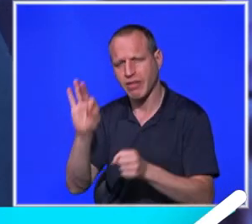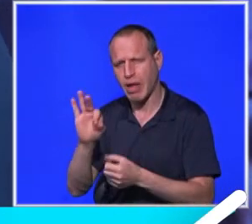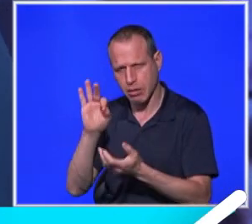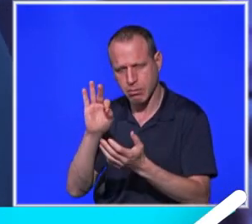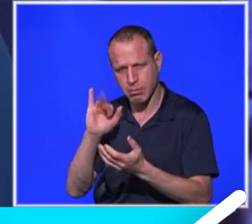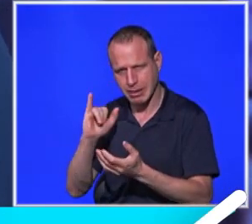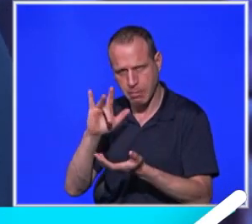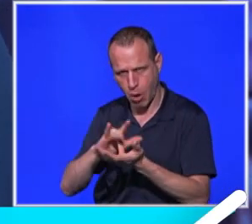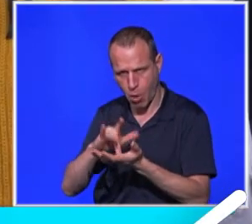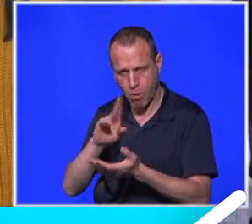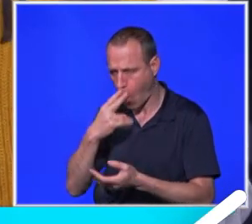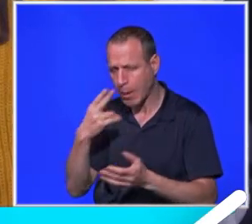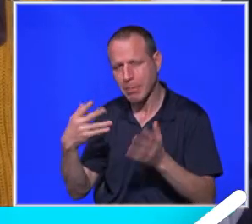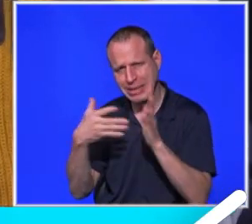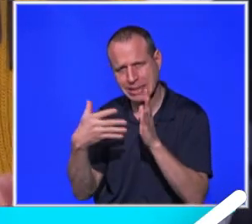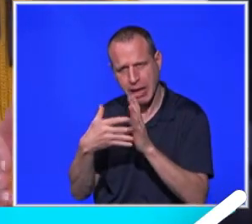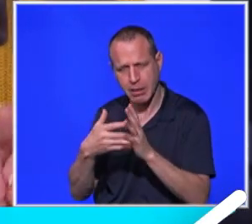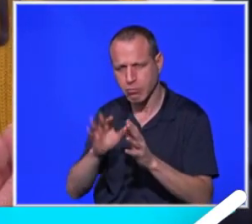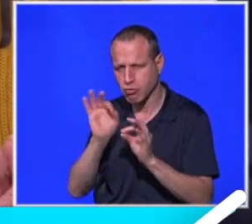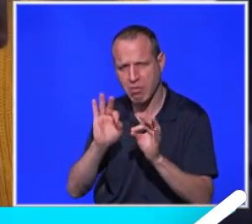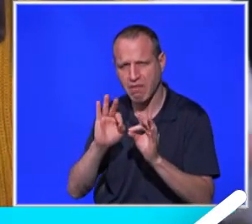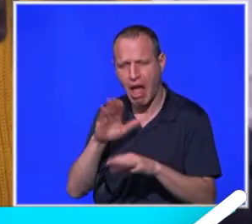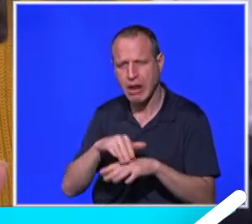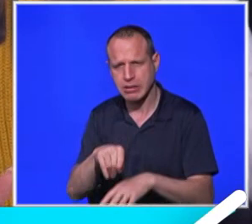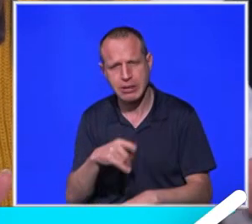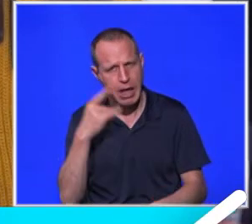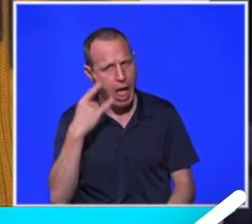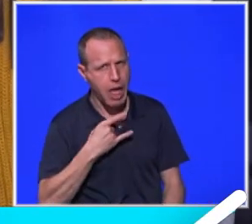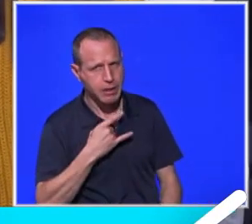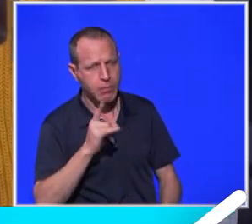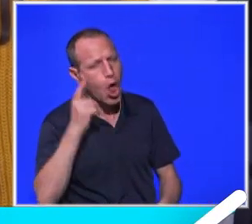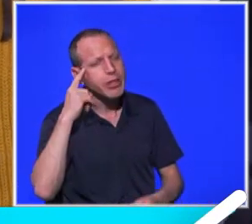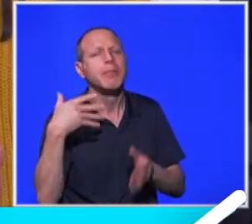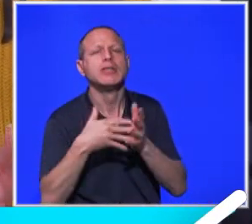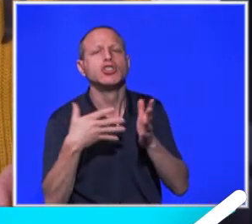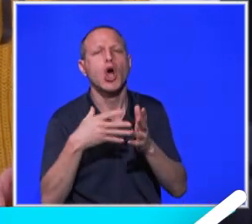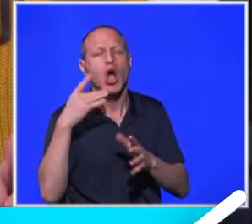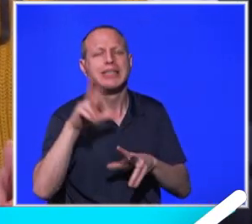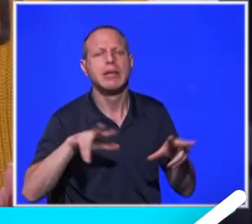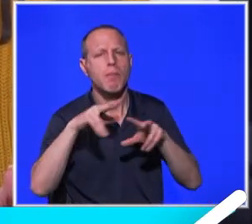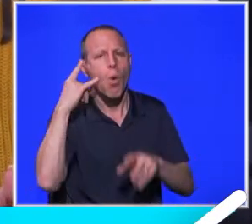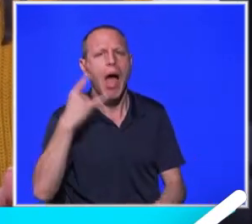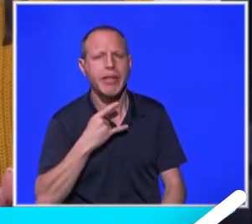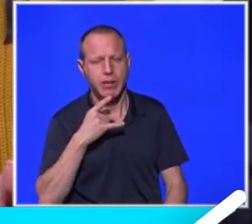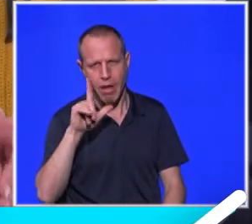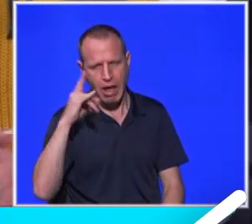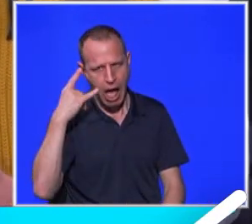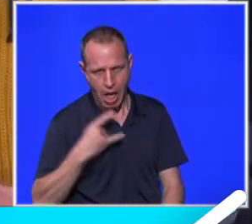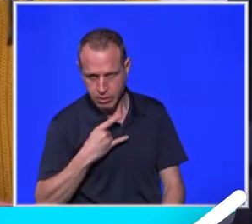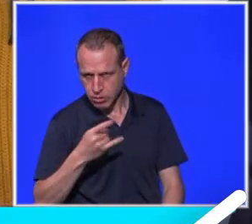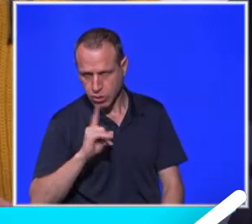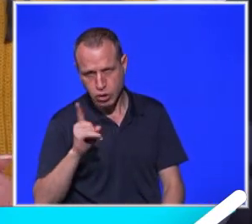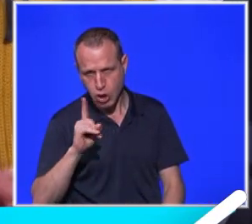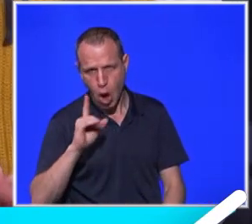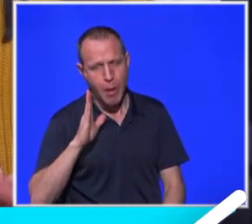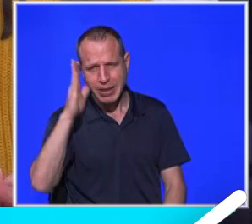לזה. יפה. א', לא יודעים באמת, חרדי, א', לא יודעים לזכור את הציבור חרדי, אבל חרדי שלא